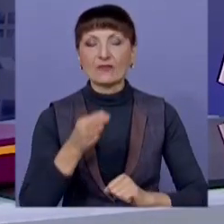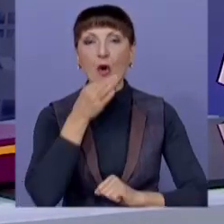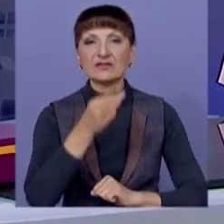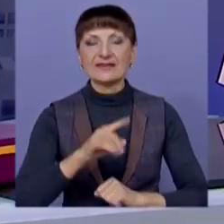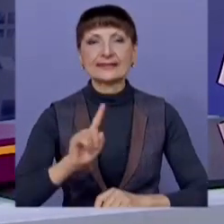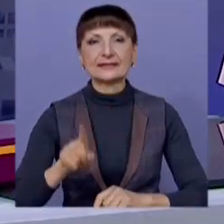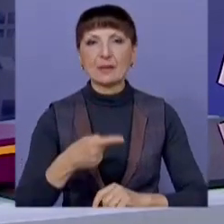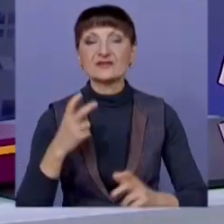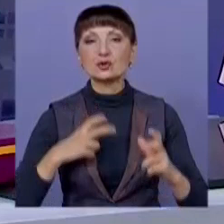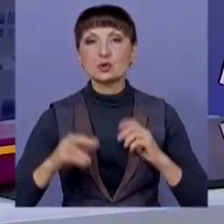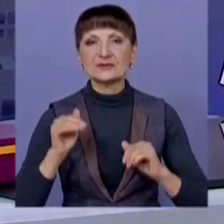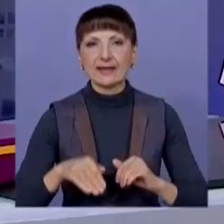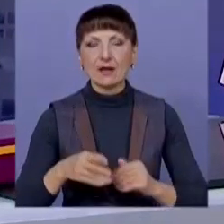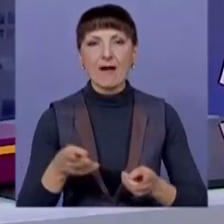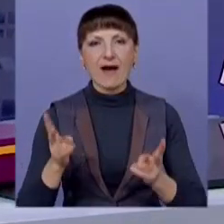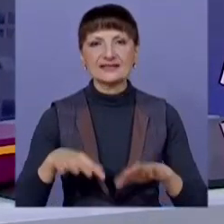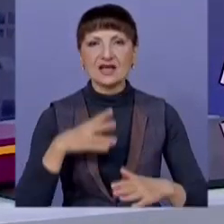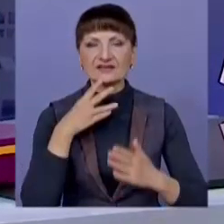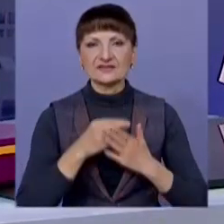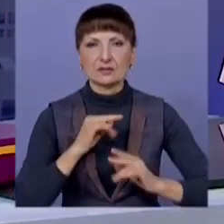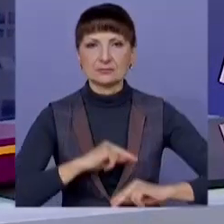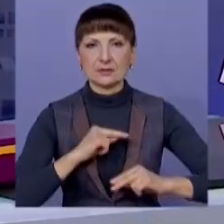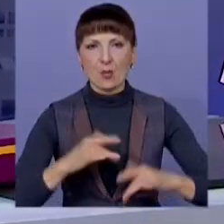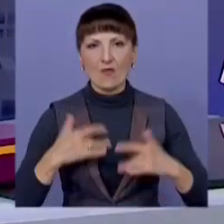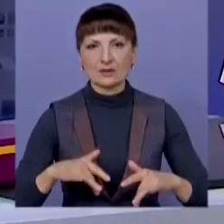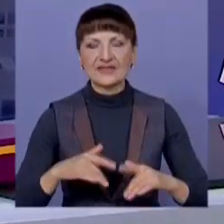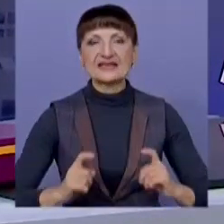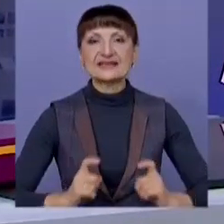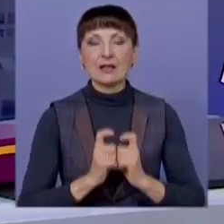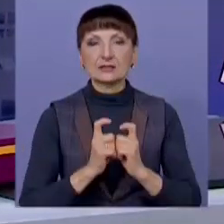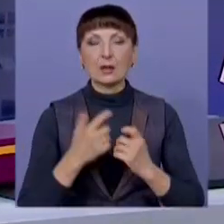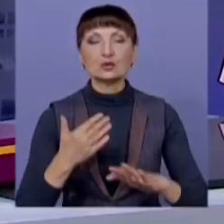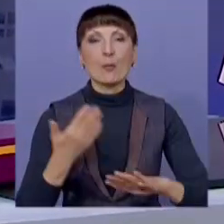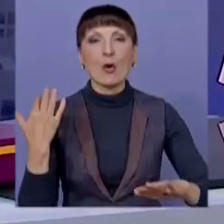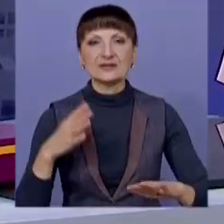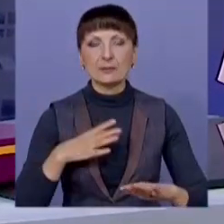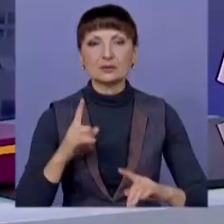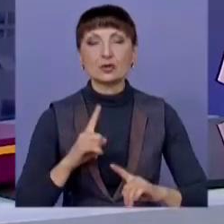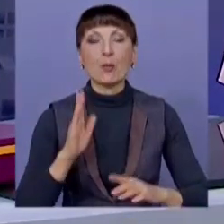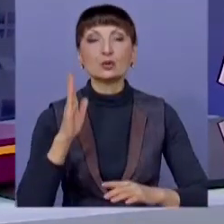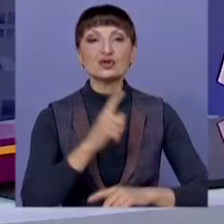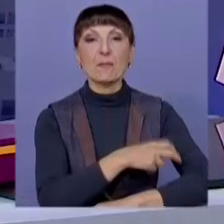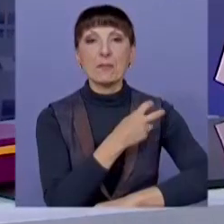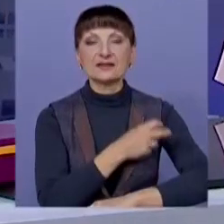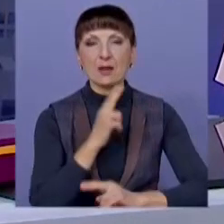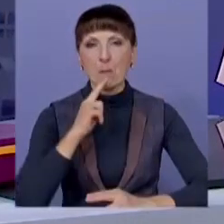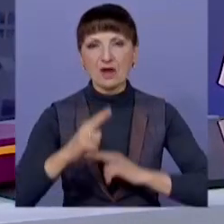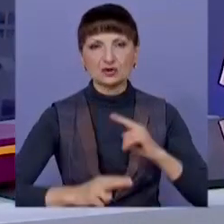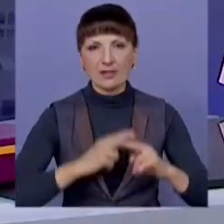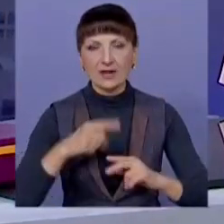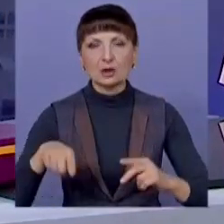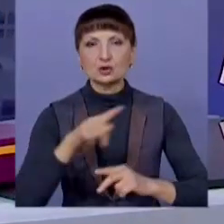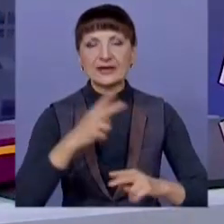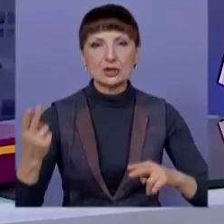на требования студентов оставить свой пост. Скандал, напомню, разгорелся после того, как будущие медики пожаловались, что